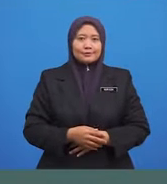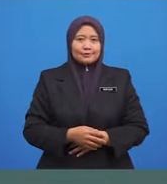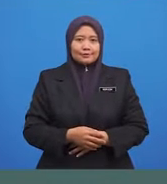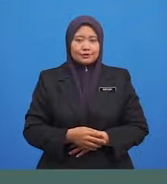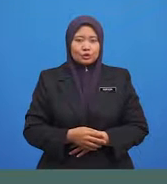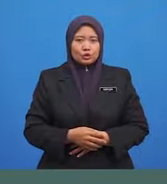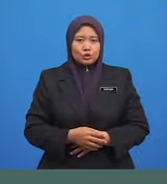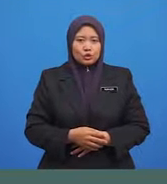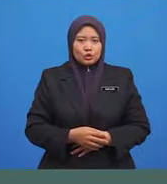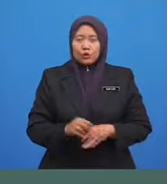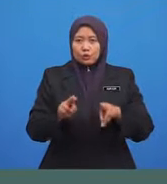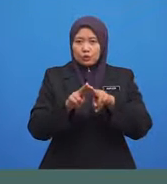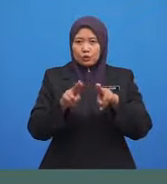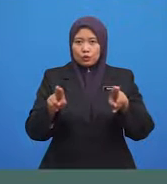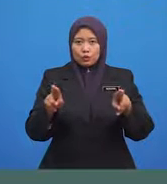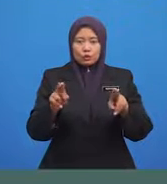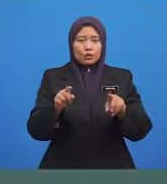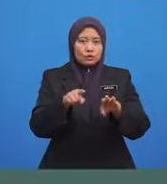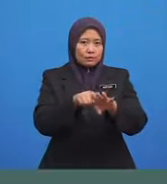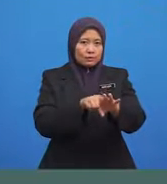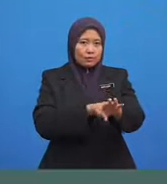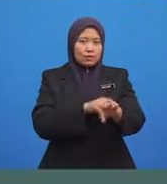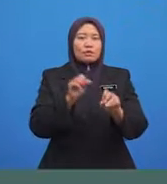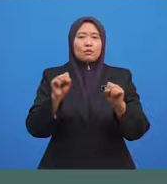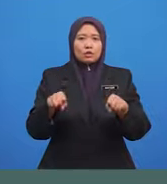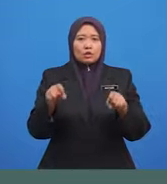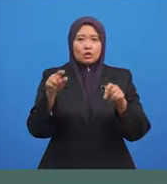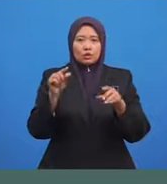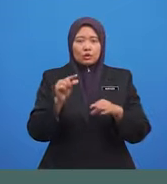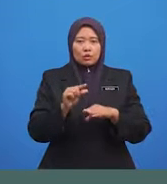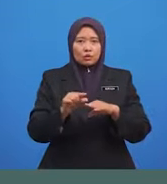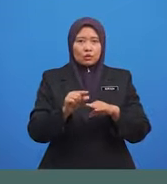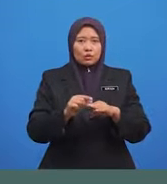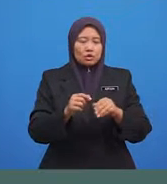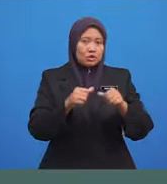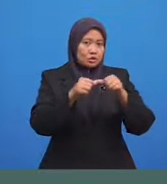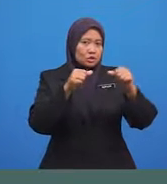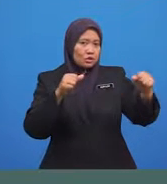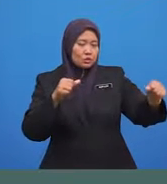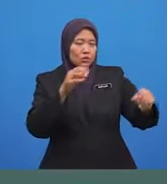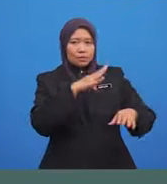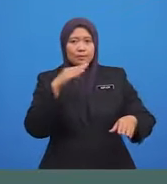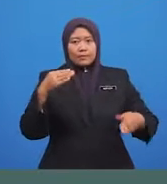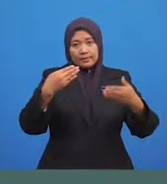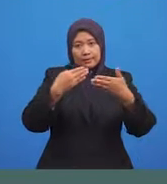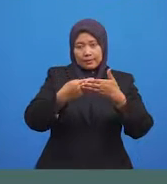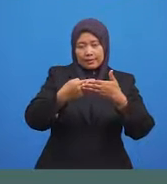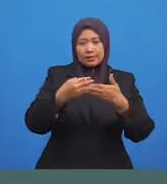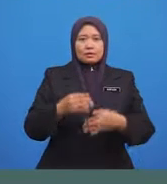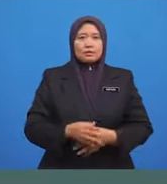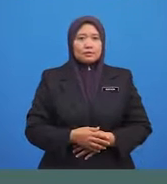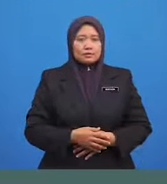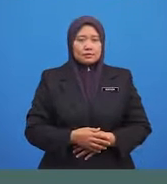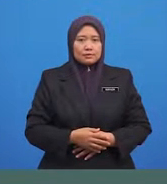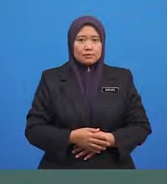Murid-murid, ukuran panjang juga boleh menggunakan istilah jauh dan dekat. Bila ya murid-murid